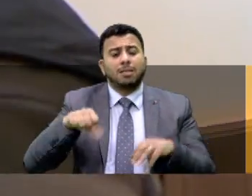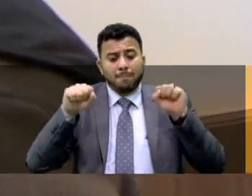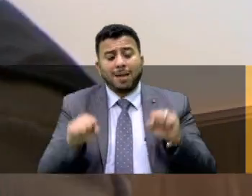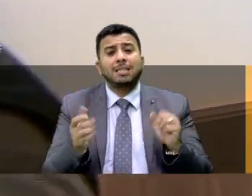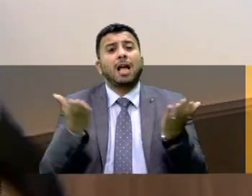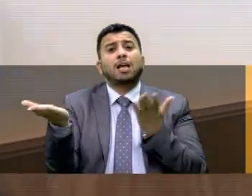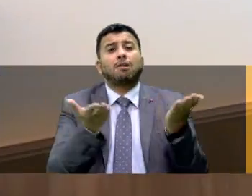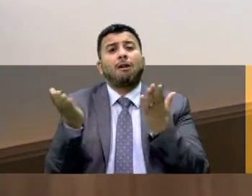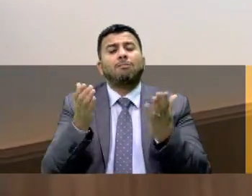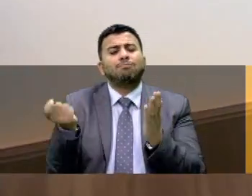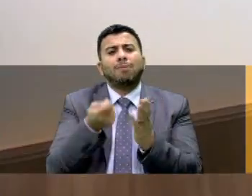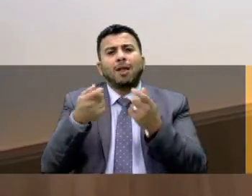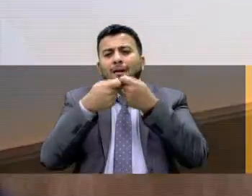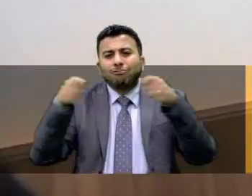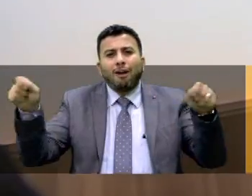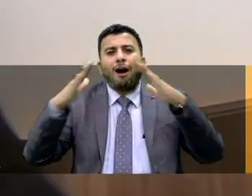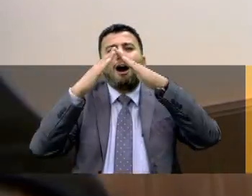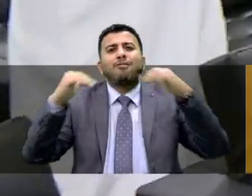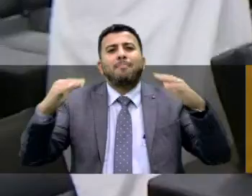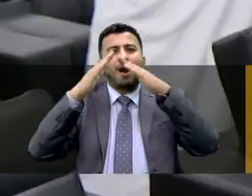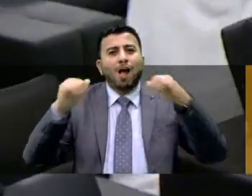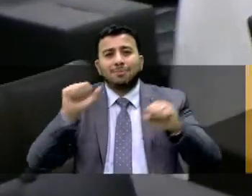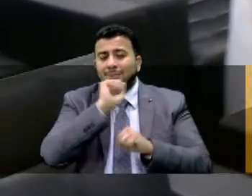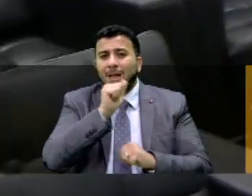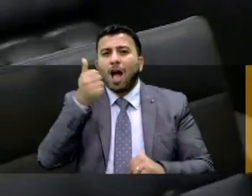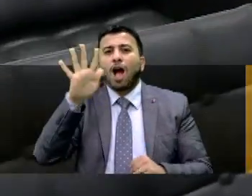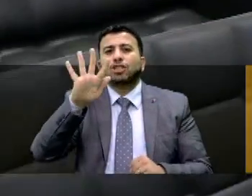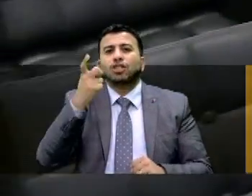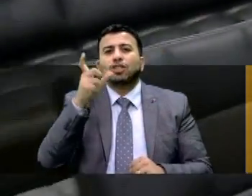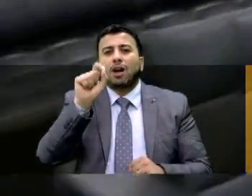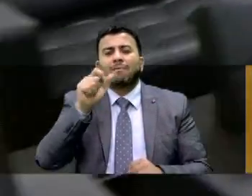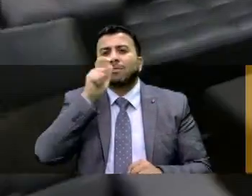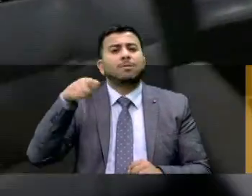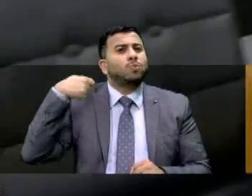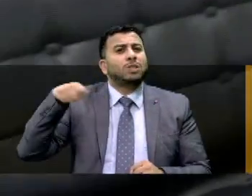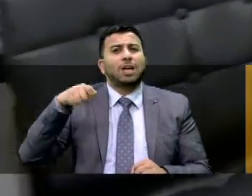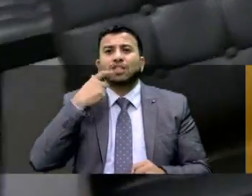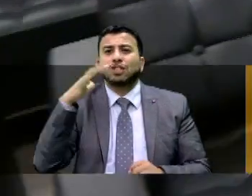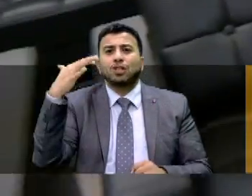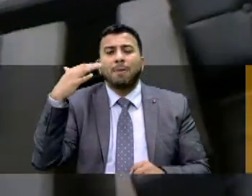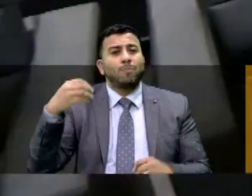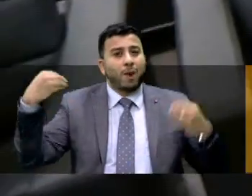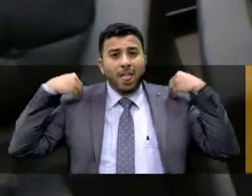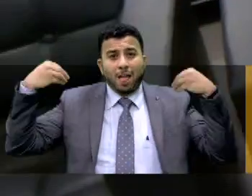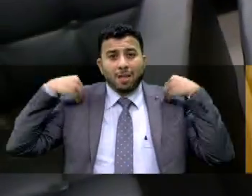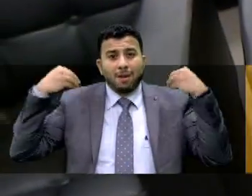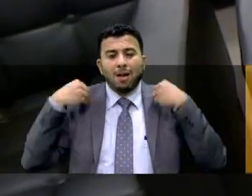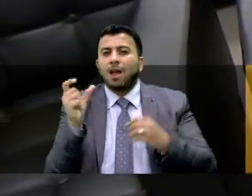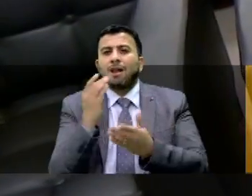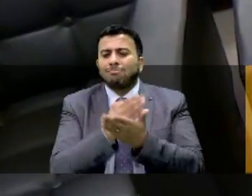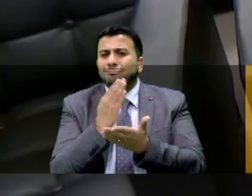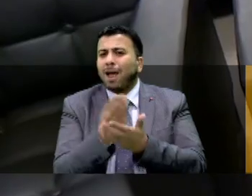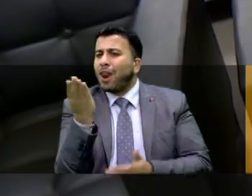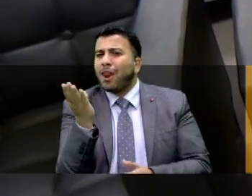إدارة مؤسسة الأهرام، ومعالي الدكتور أشرف صبحي وزير الشباب والرياضة وأعضاء مجلس إدارة النقابة،